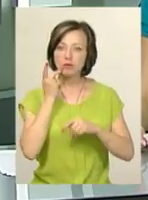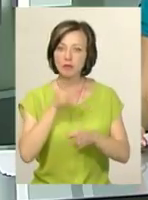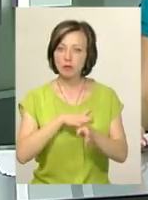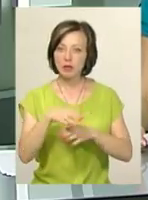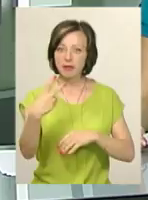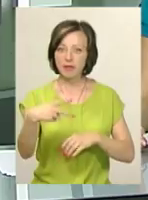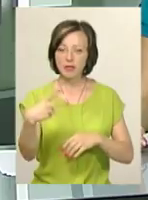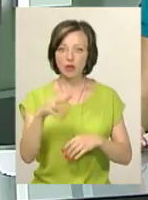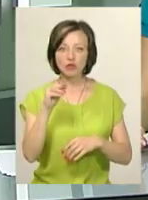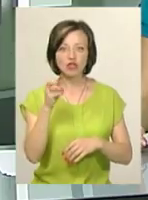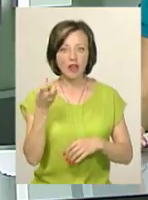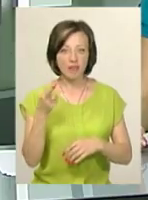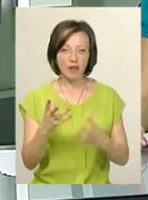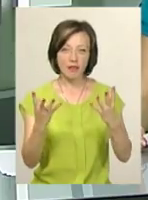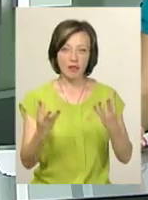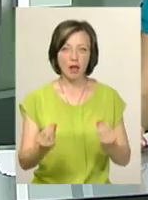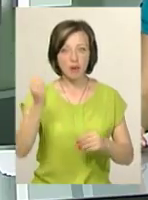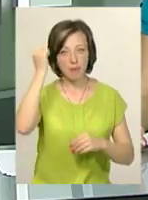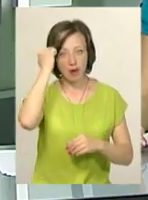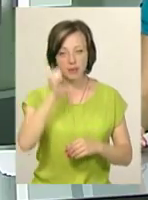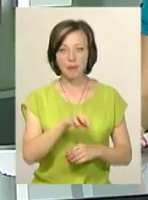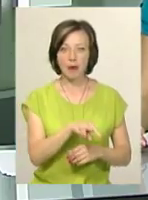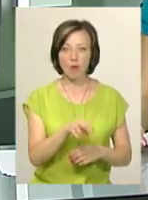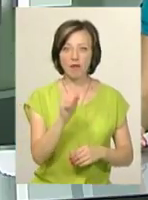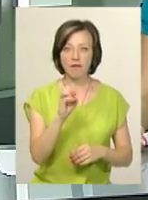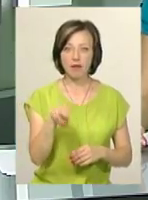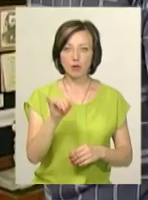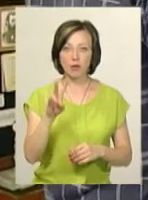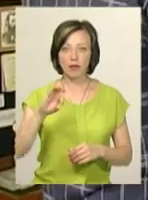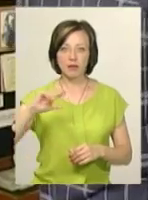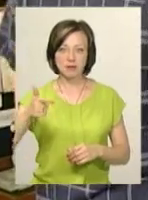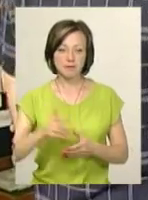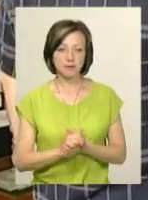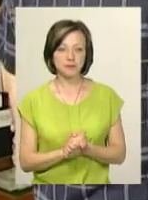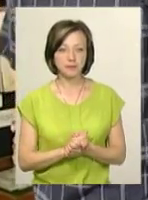відбувається 20 червня у День пам'яті Миколи Федунця.